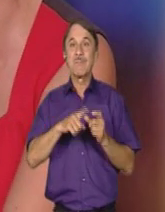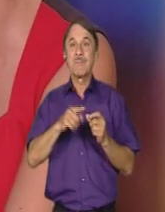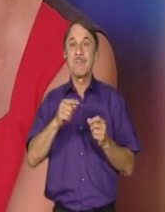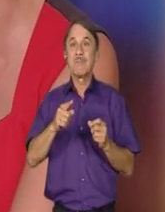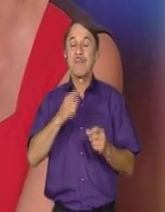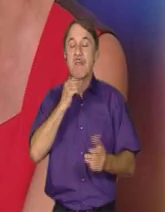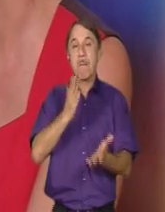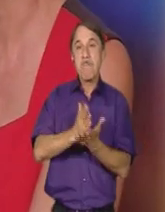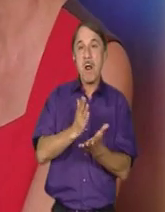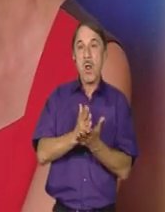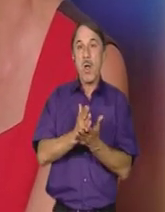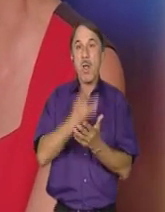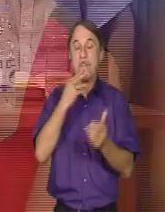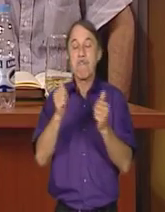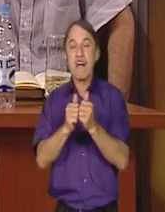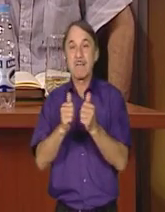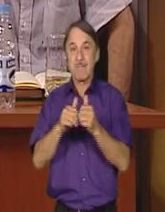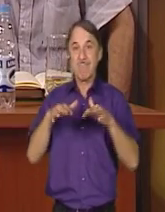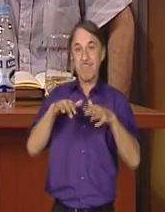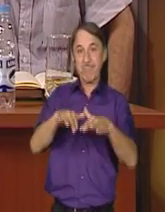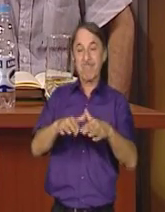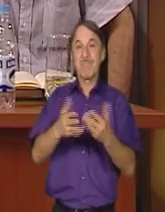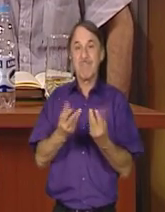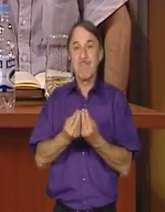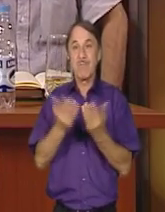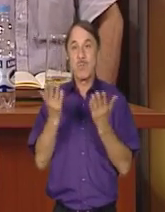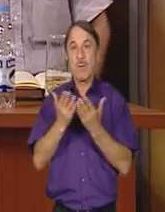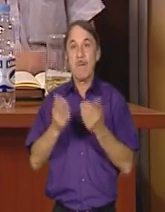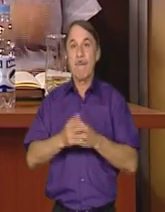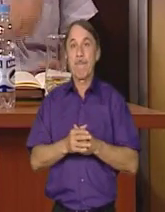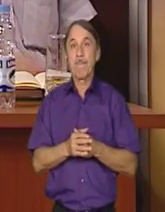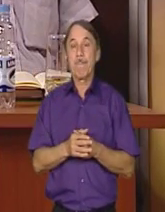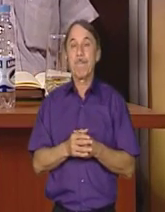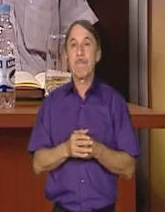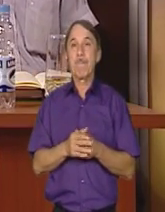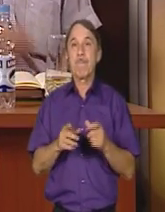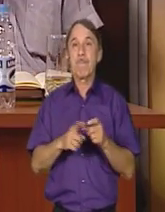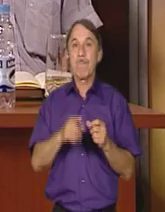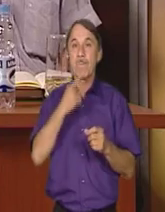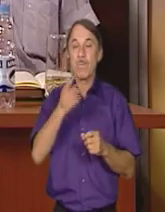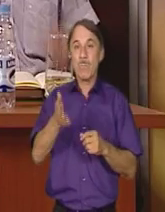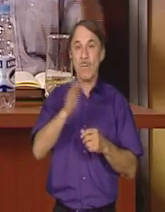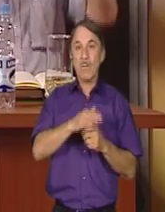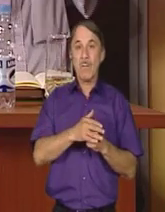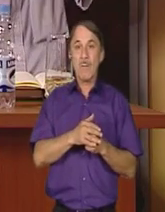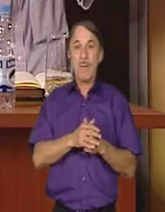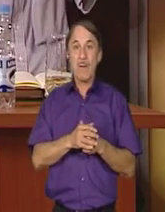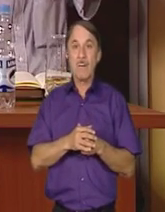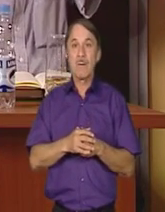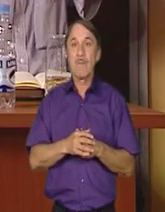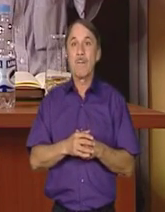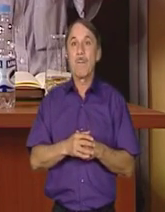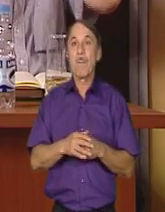sinoć već nije bilo mesta, mnogi su i stajali dok da, je ovaj bilo lako za grijanje, neću da uvedim batu,